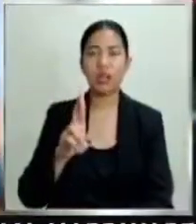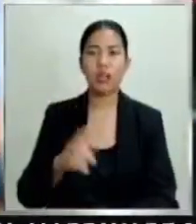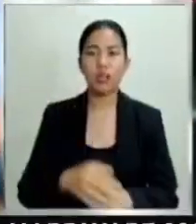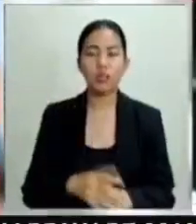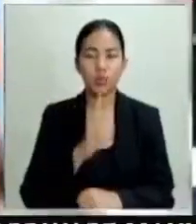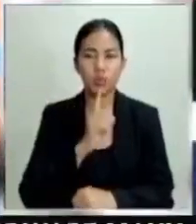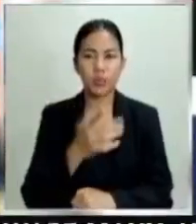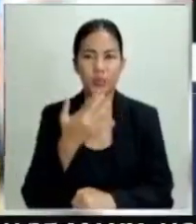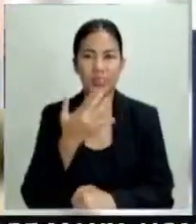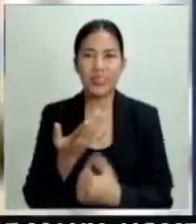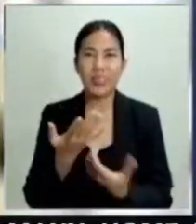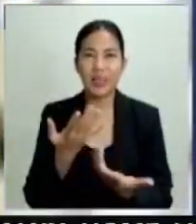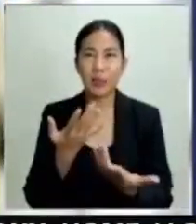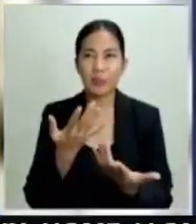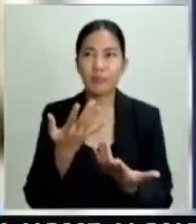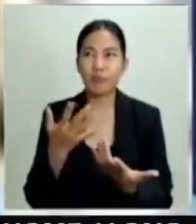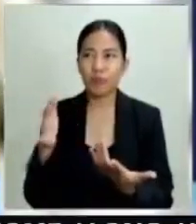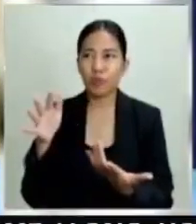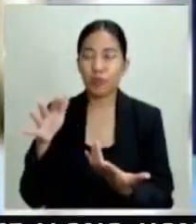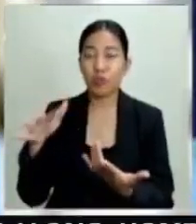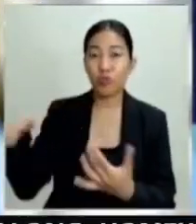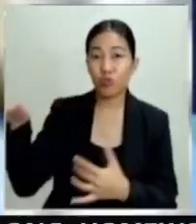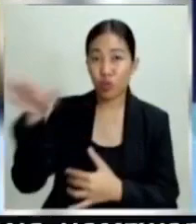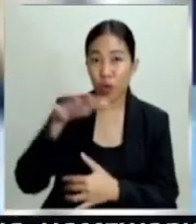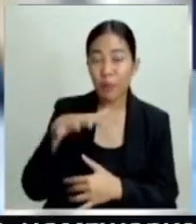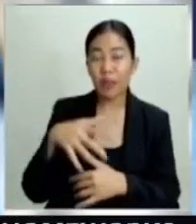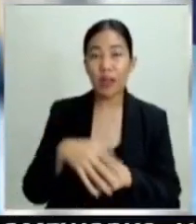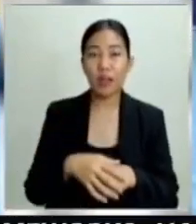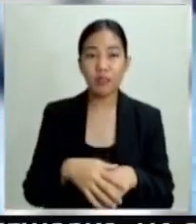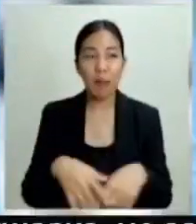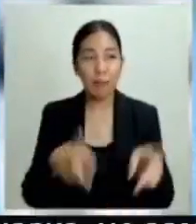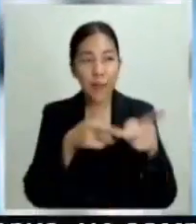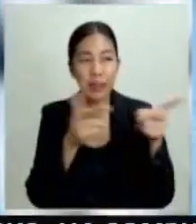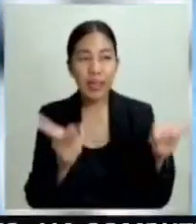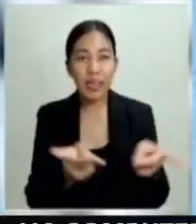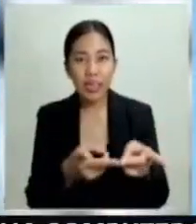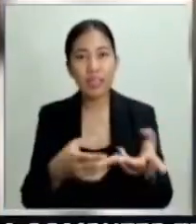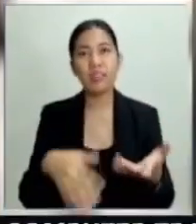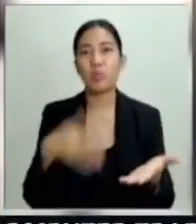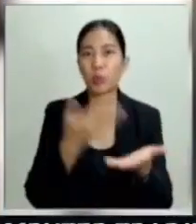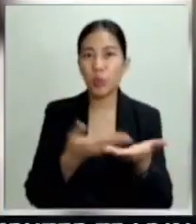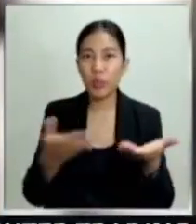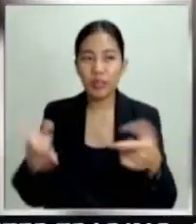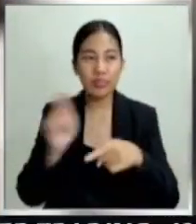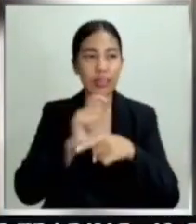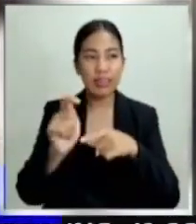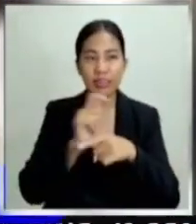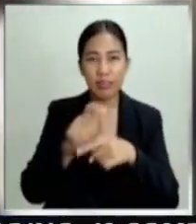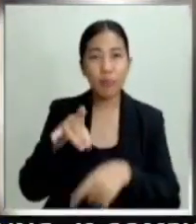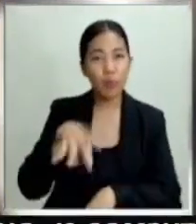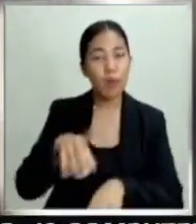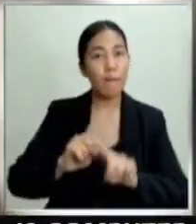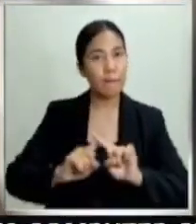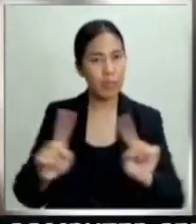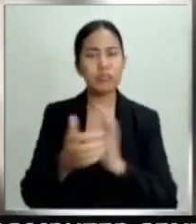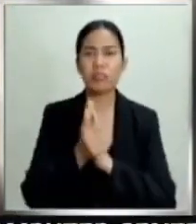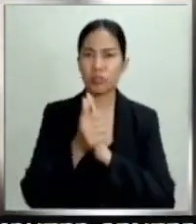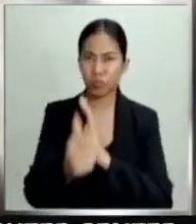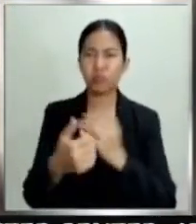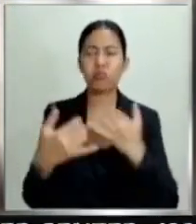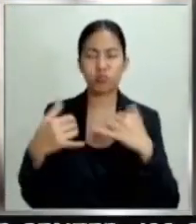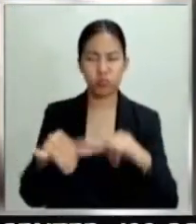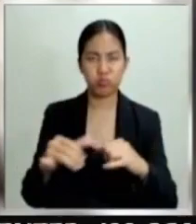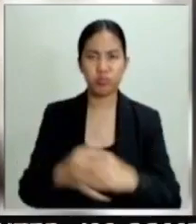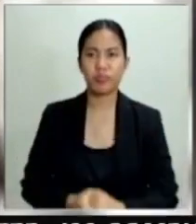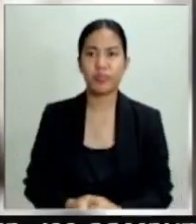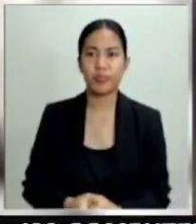kagamitan, pero di raw matatawaran ang galing ng mga taga-ibang rehiyon. Para sa GMA Integrated News,